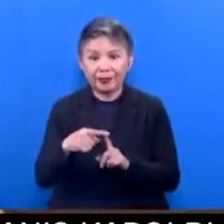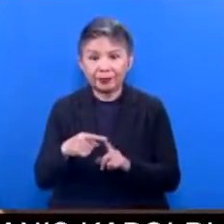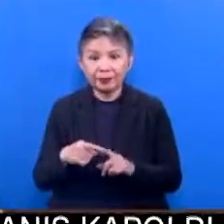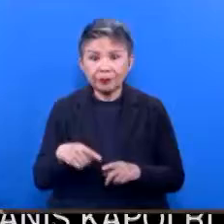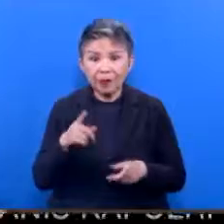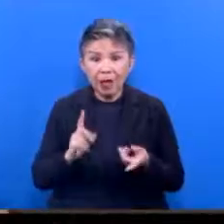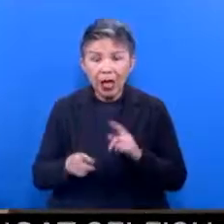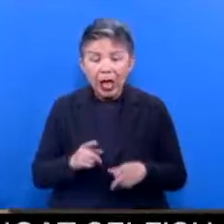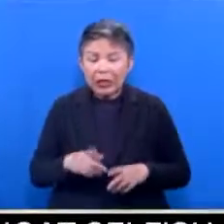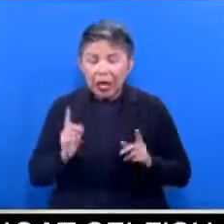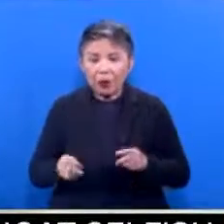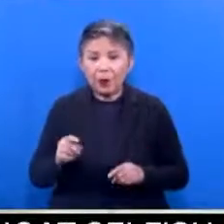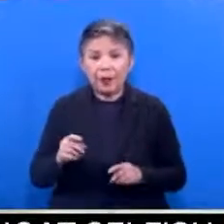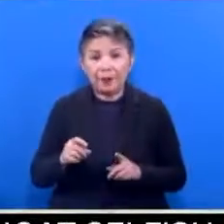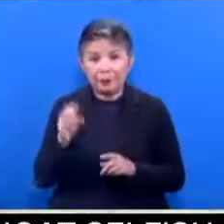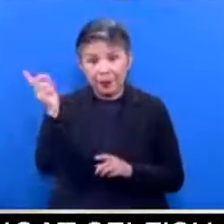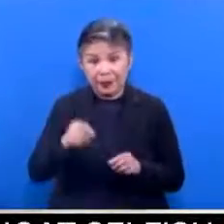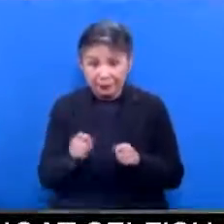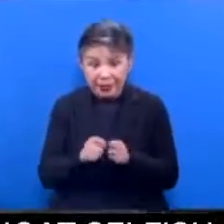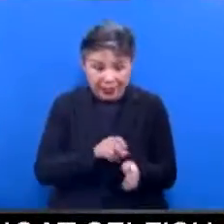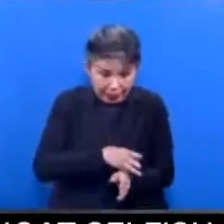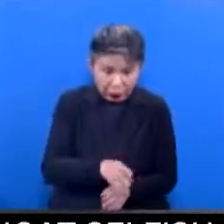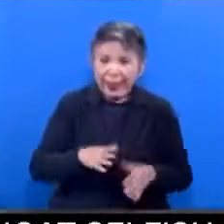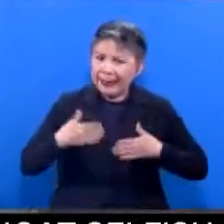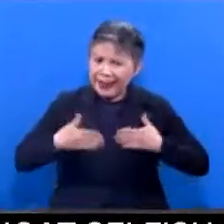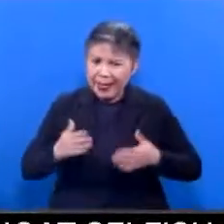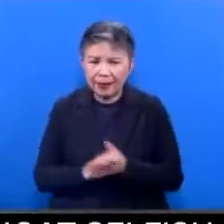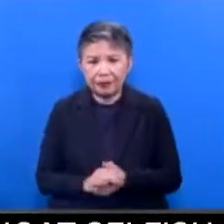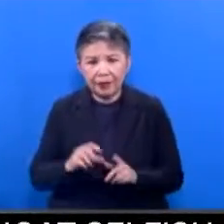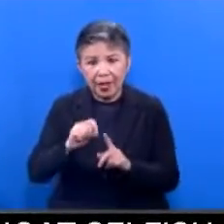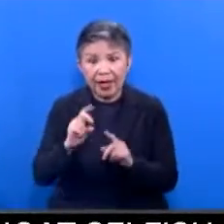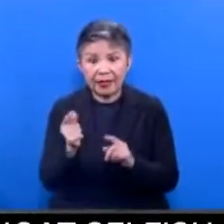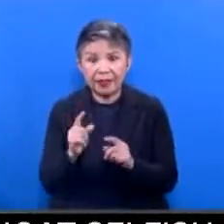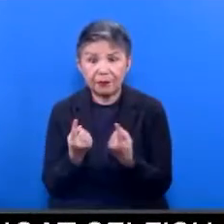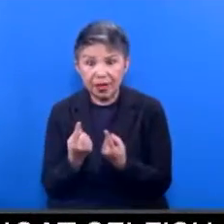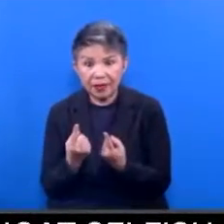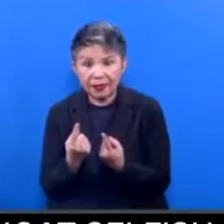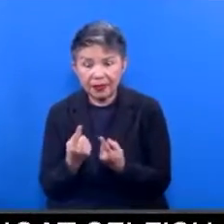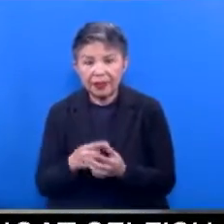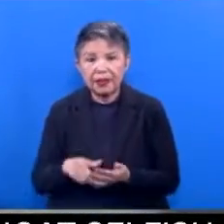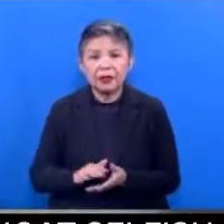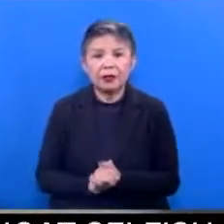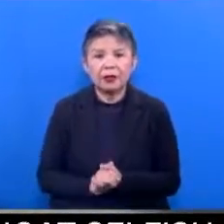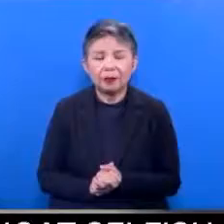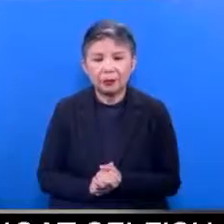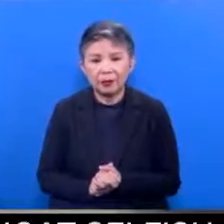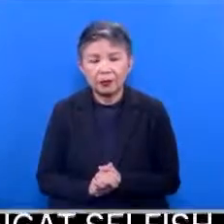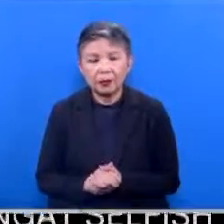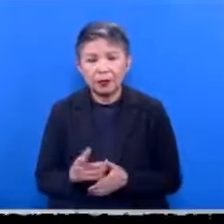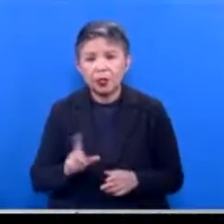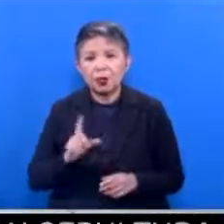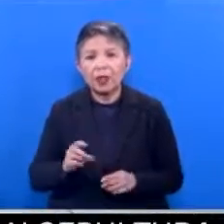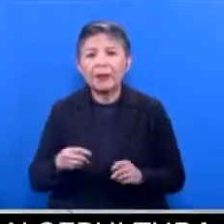kalau dibangunkan saluran air ya. Sebelumnya, sejumlah warga RT 11 RW 1 Jalan Anggrek Neli Murni 2A Blok C